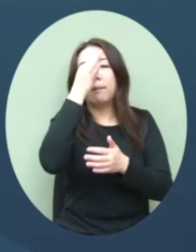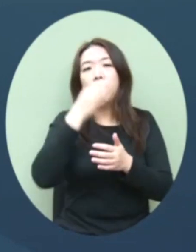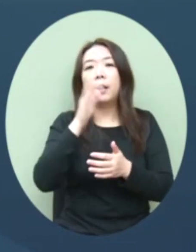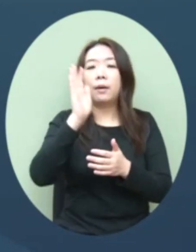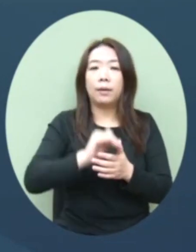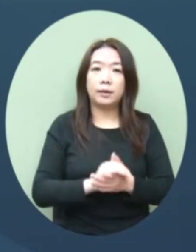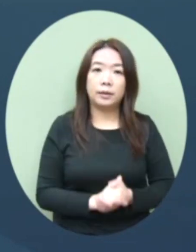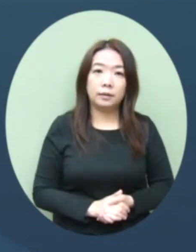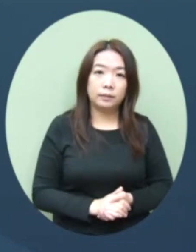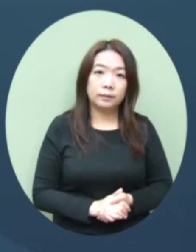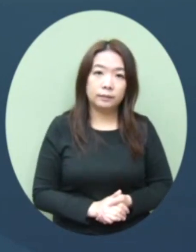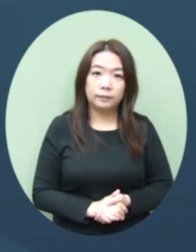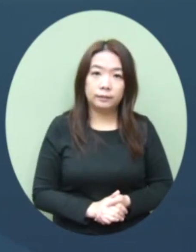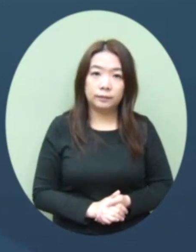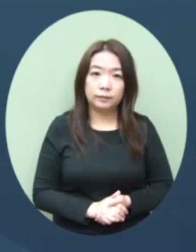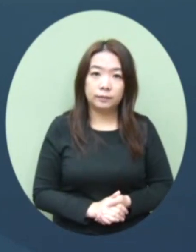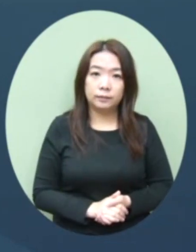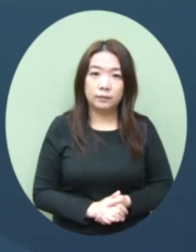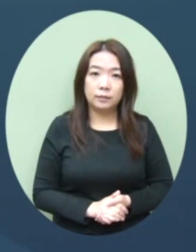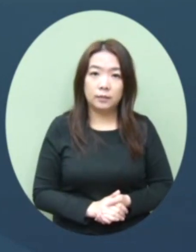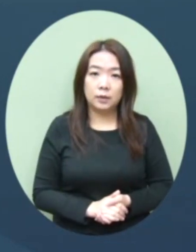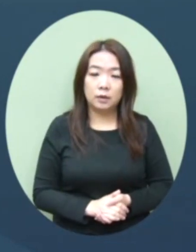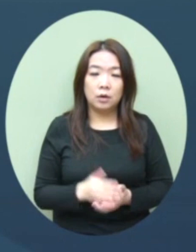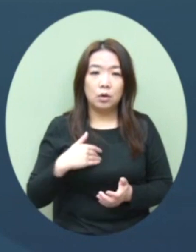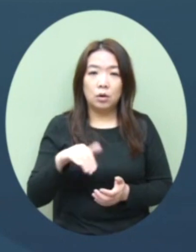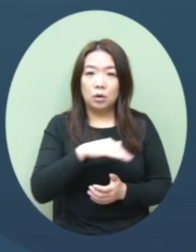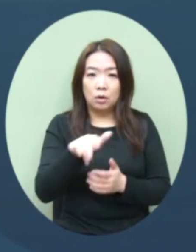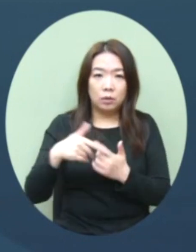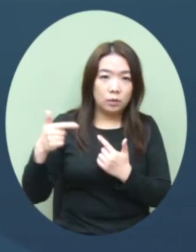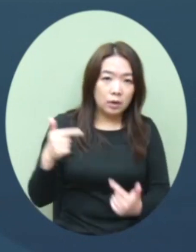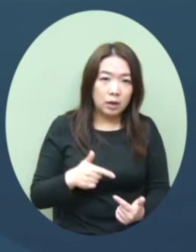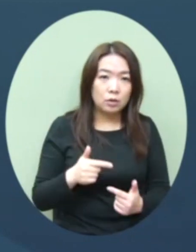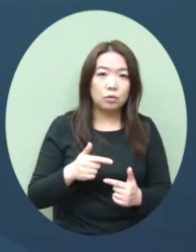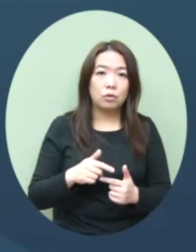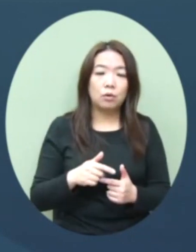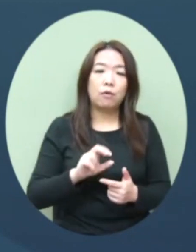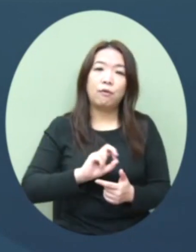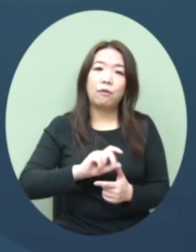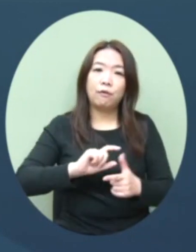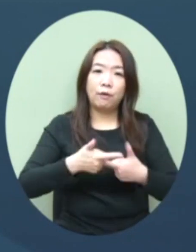去採養所以我們會繼續在這個工作